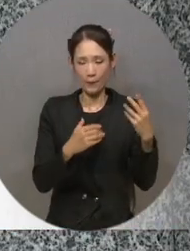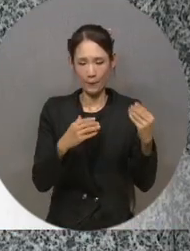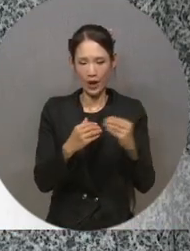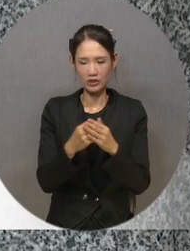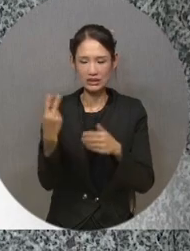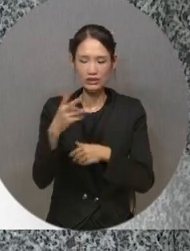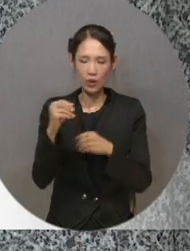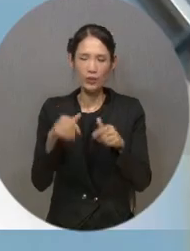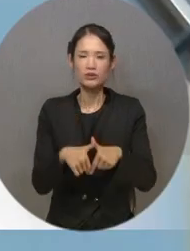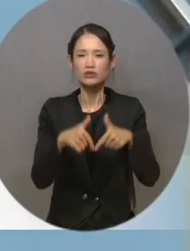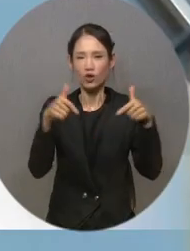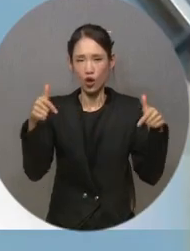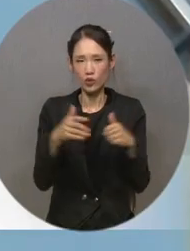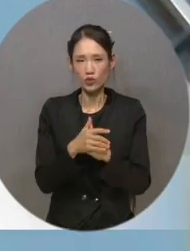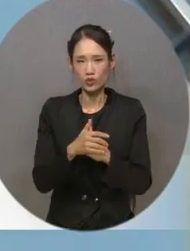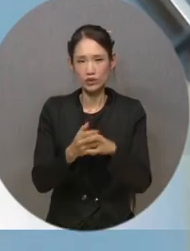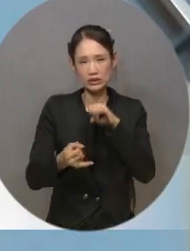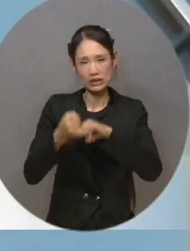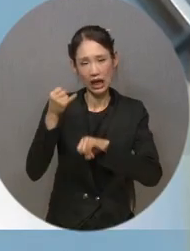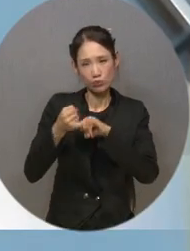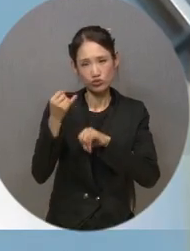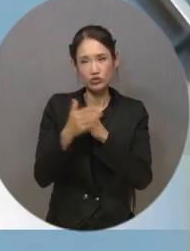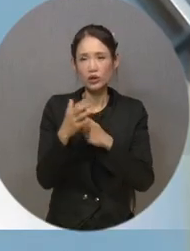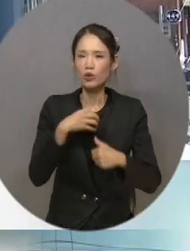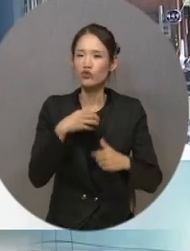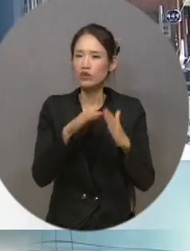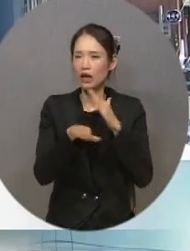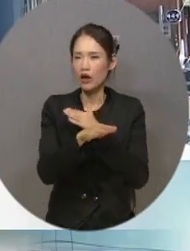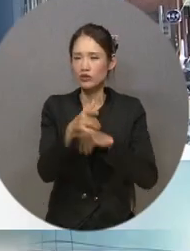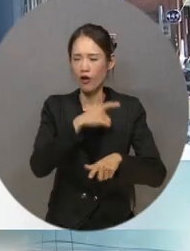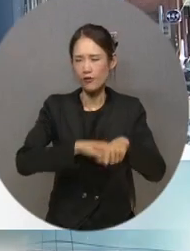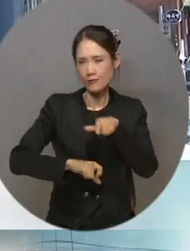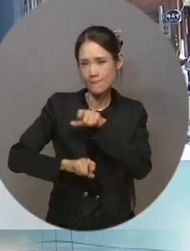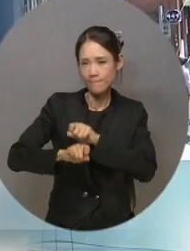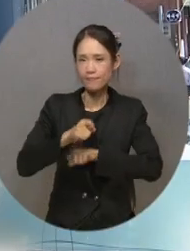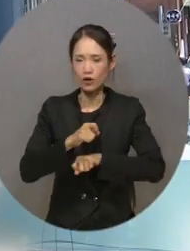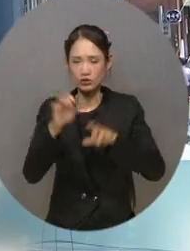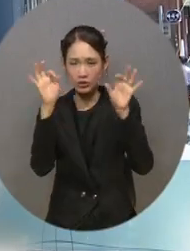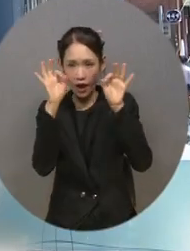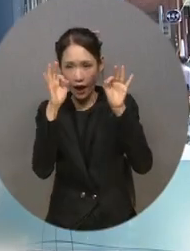넓혀 채무로 인한 위기 가구도 더 적극적으로 찾아 나선다는 계획입니다.